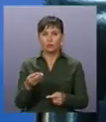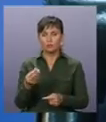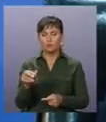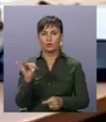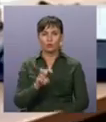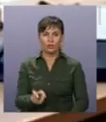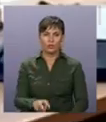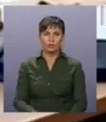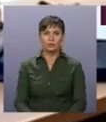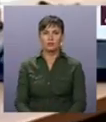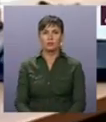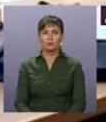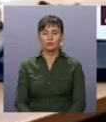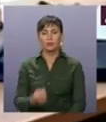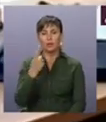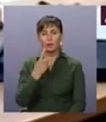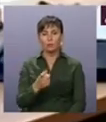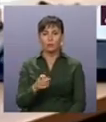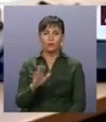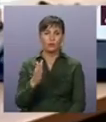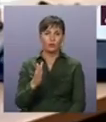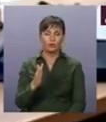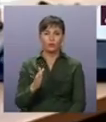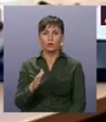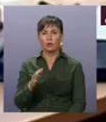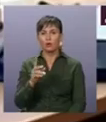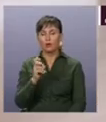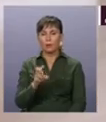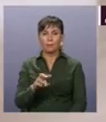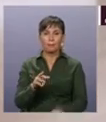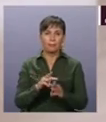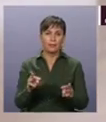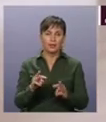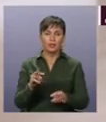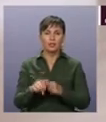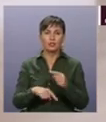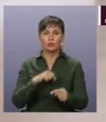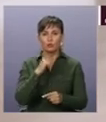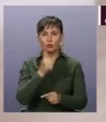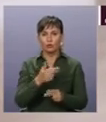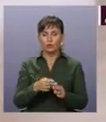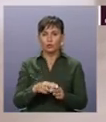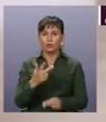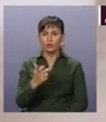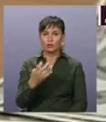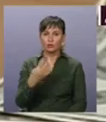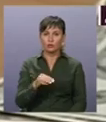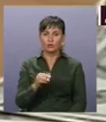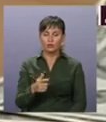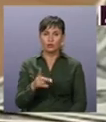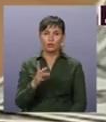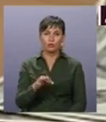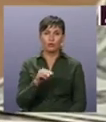доллару. Напомню, во вторник Кабмин обнародовал курсовой прогноз на следующий год. Это 340 тенге за доллар.